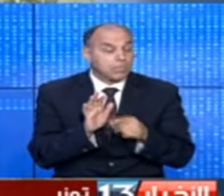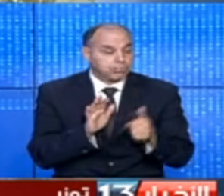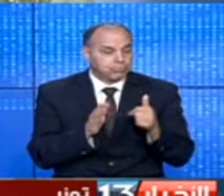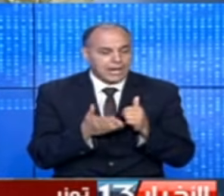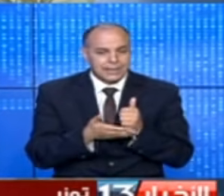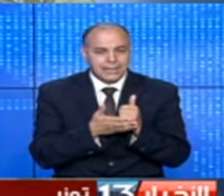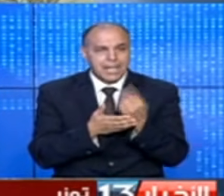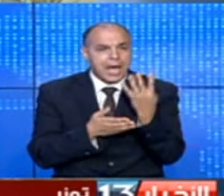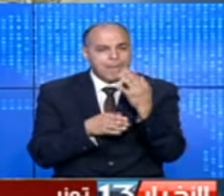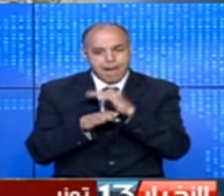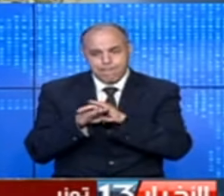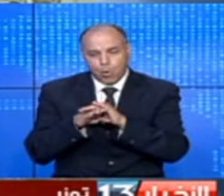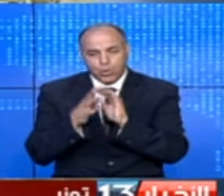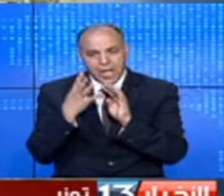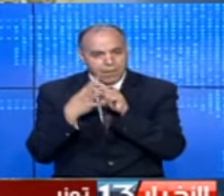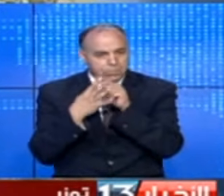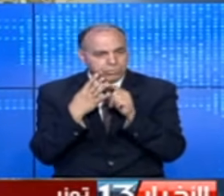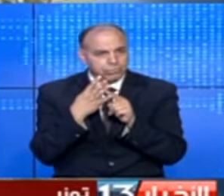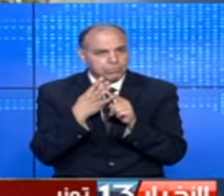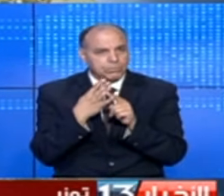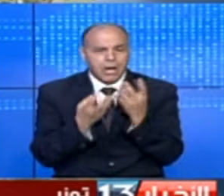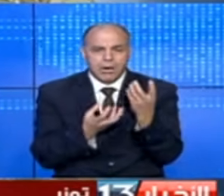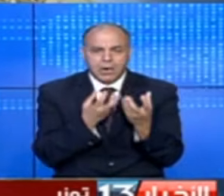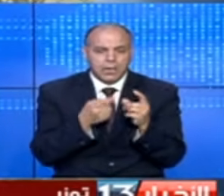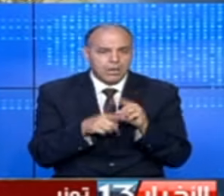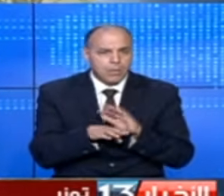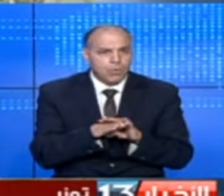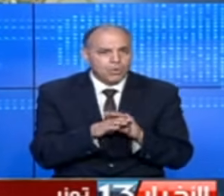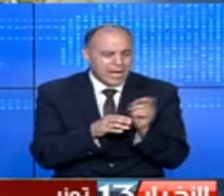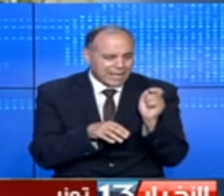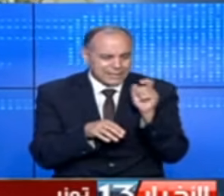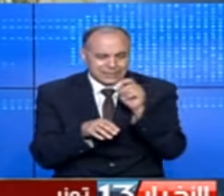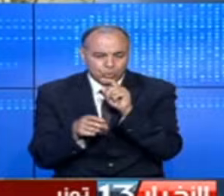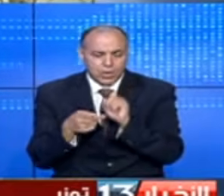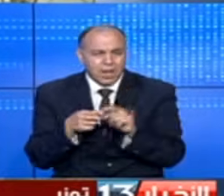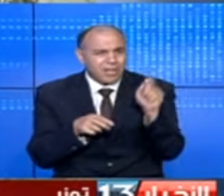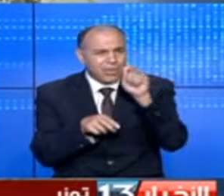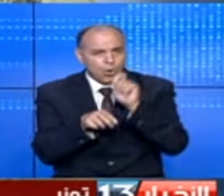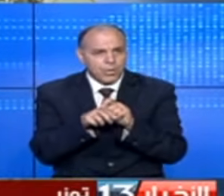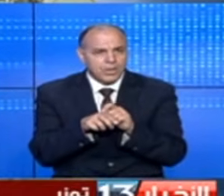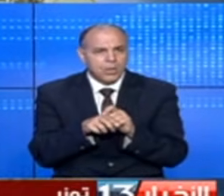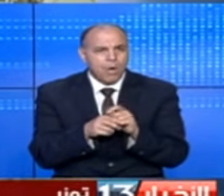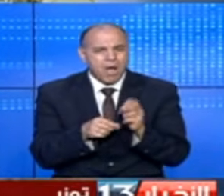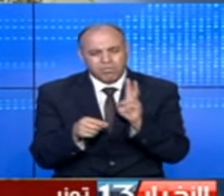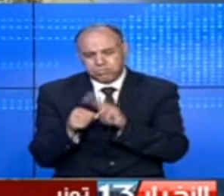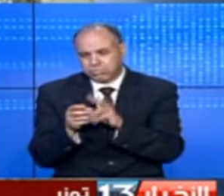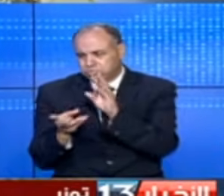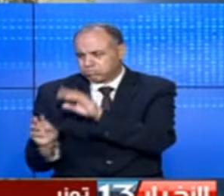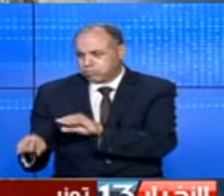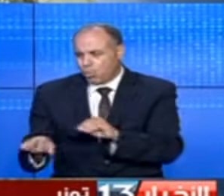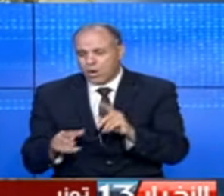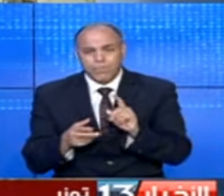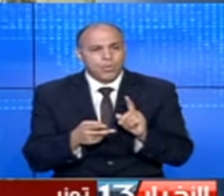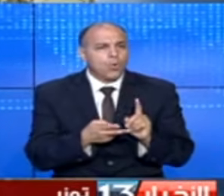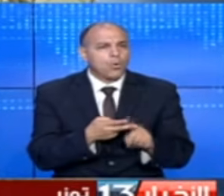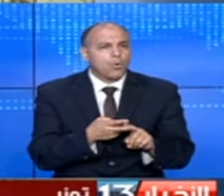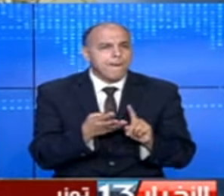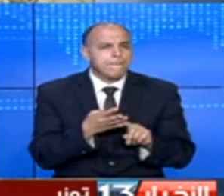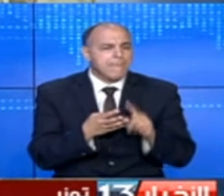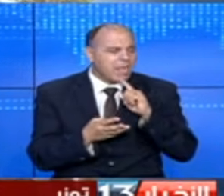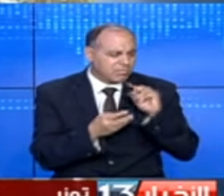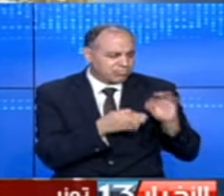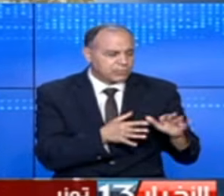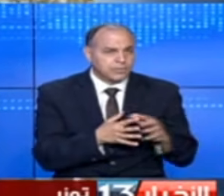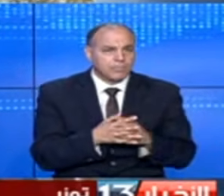تخدم 4 محاور اللي هما مشكلة الحرائق ومشكلة البعوض، النفايات المتكدسة والمياه